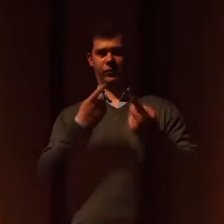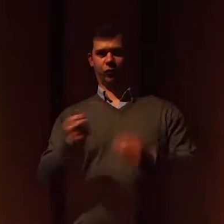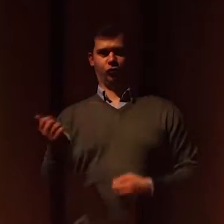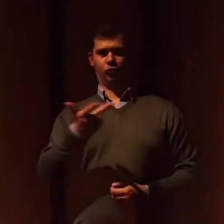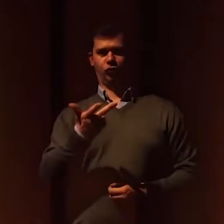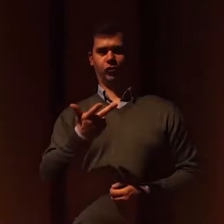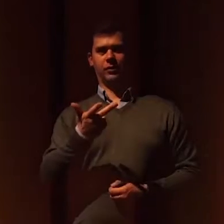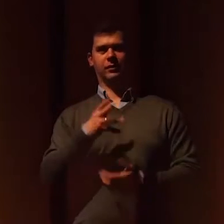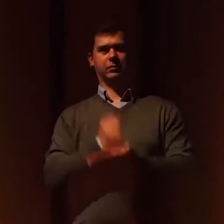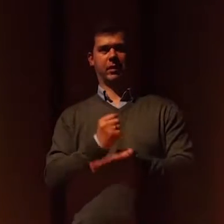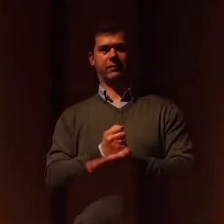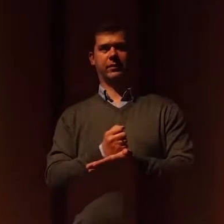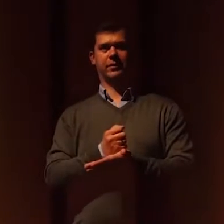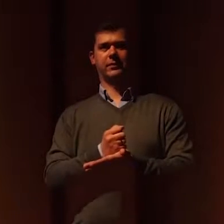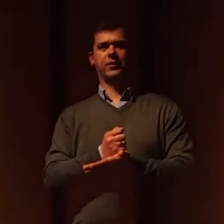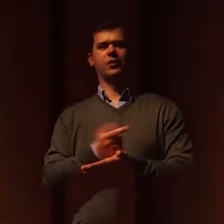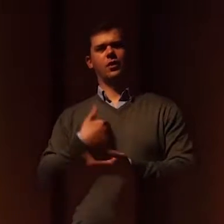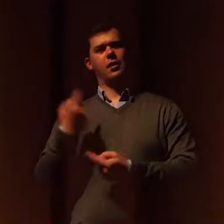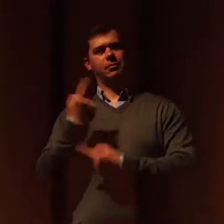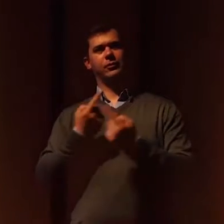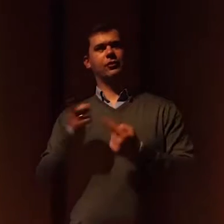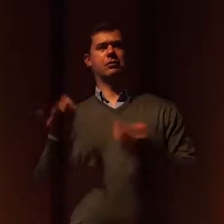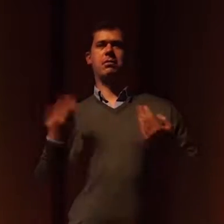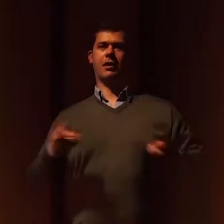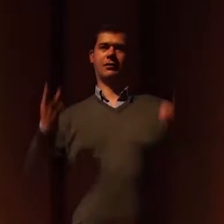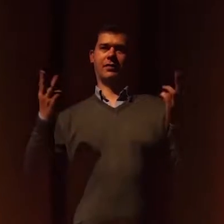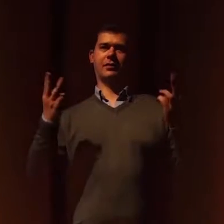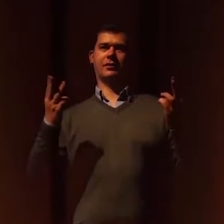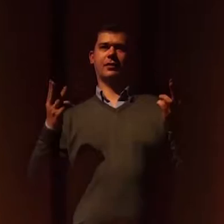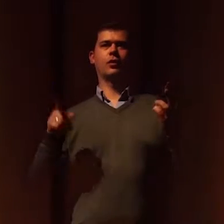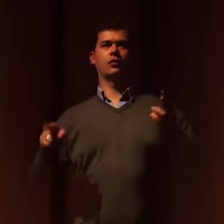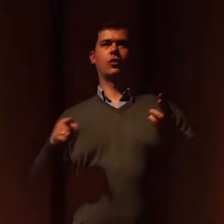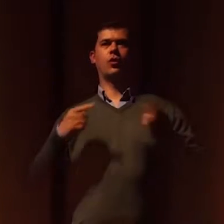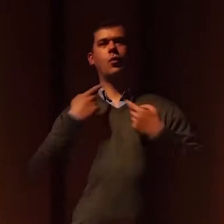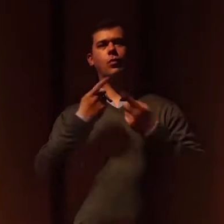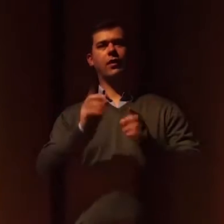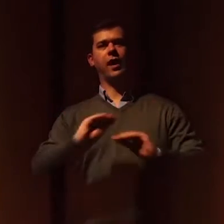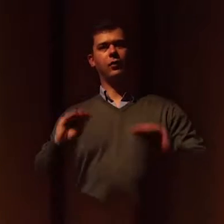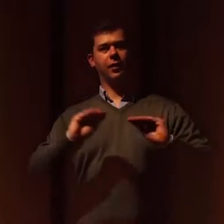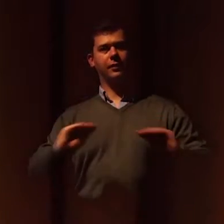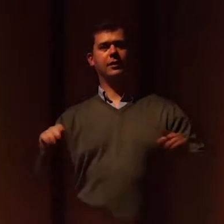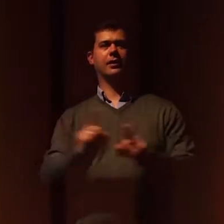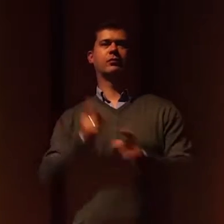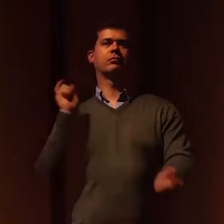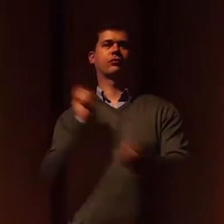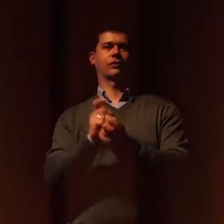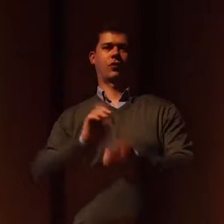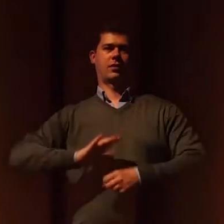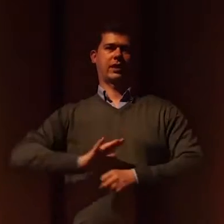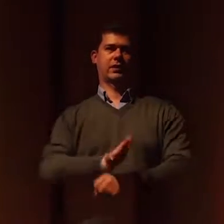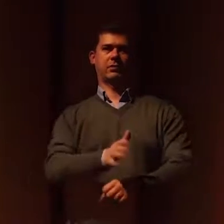trzech sprawach które moim zdaniem są bardzo ważne kiedy mówimy o edukacji i antydyskryminacji